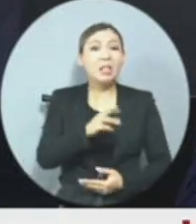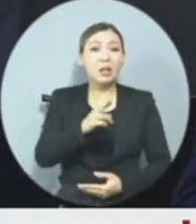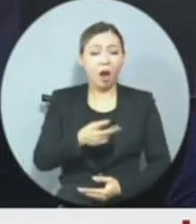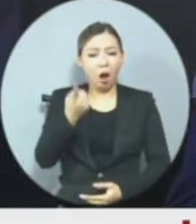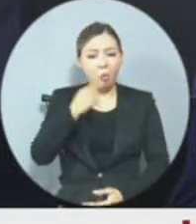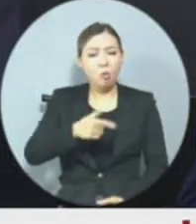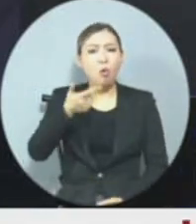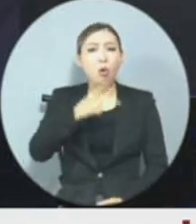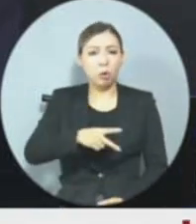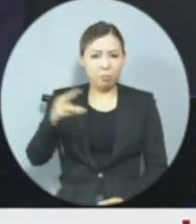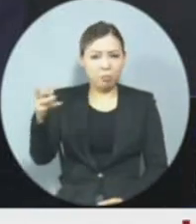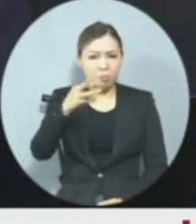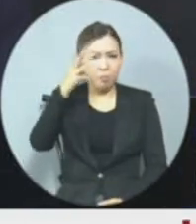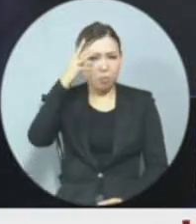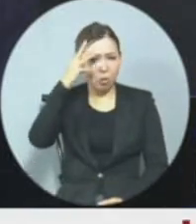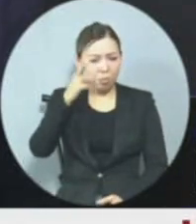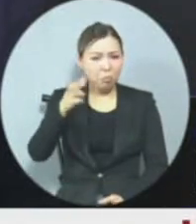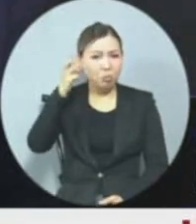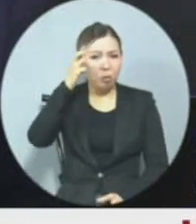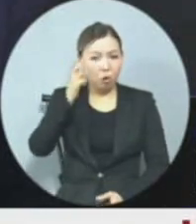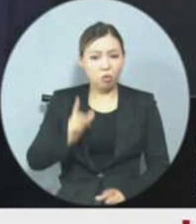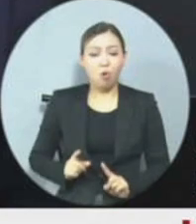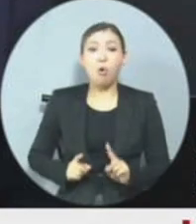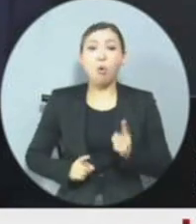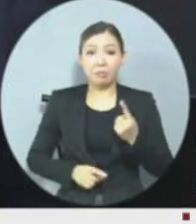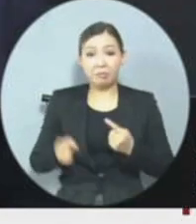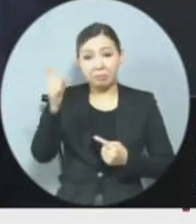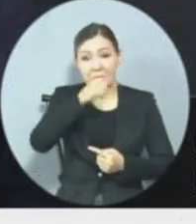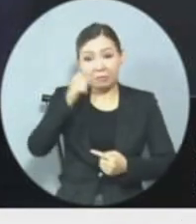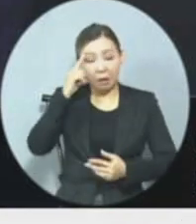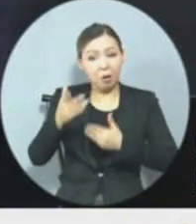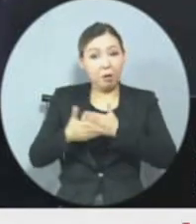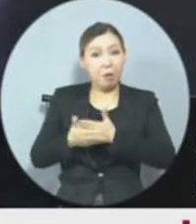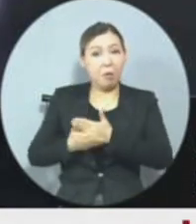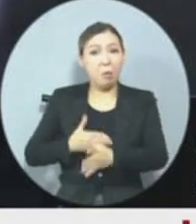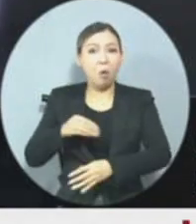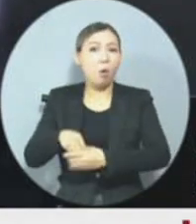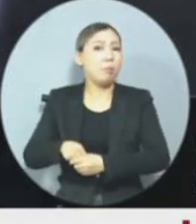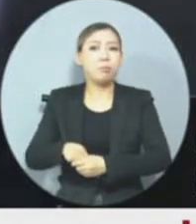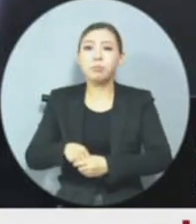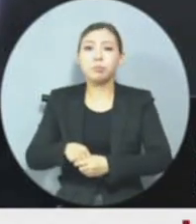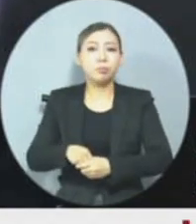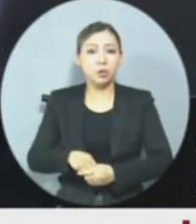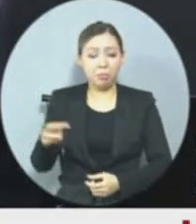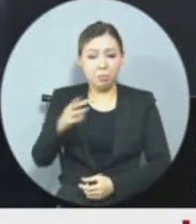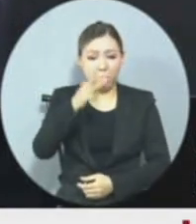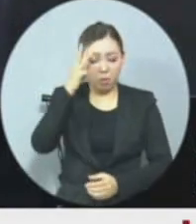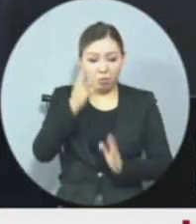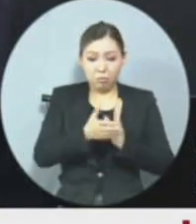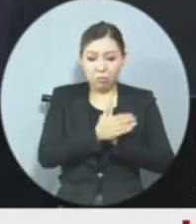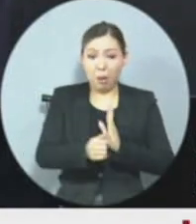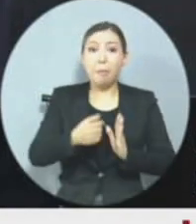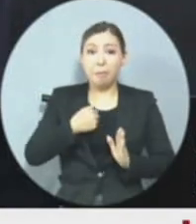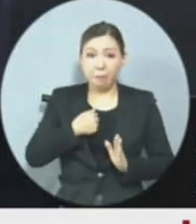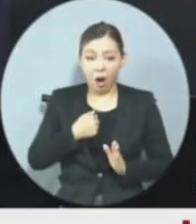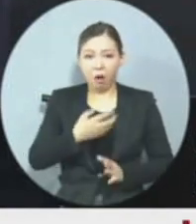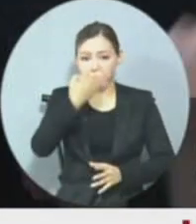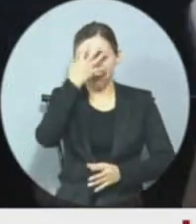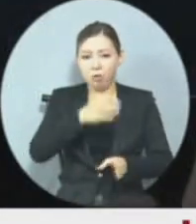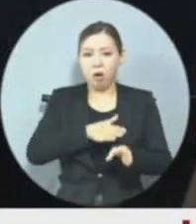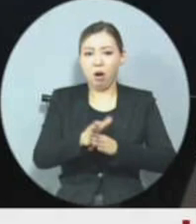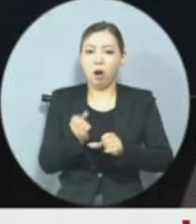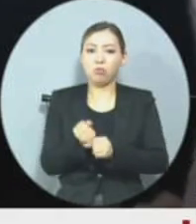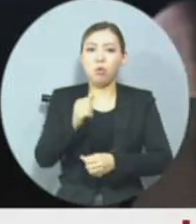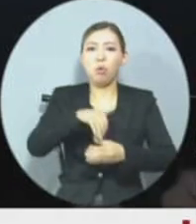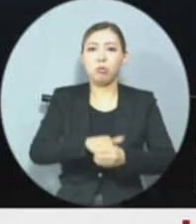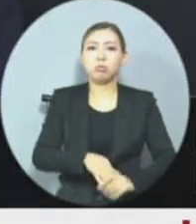мэдлэг боловсролтой. Танил талаар биш мэдлэг боловсролоор чадвартай хүмүүсийг төрийн албанд шалгаруулж ордог байх энэ зарчим хэрэгжүүлэх чиглэж